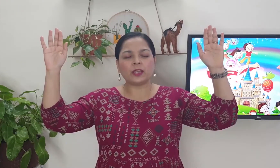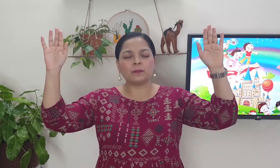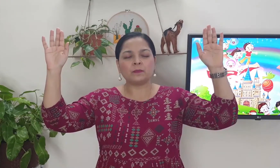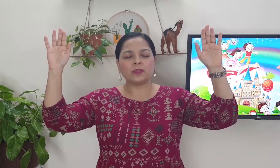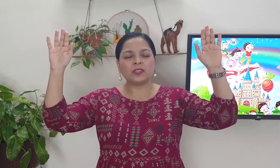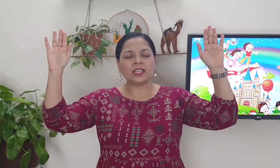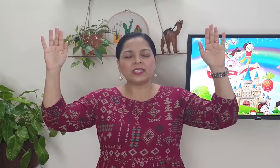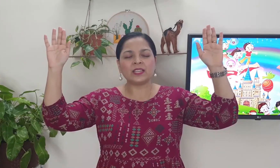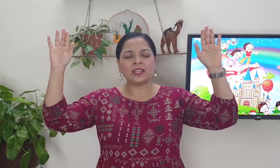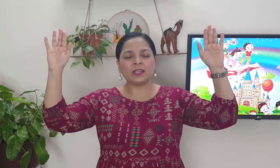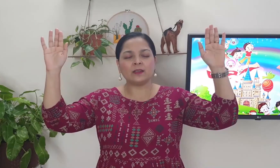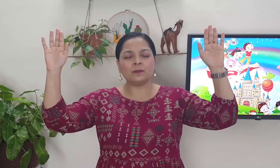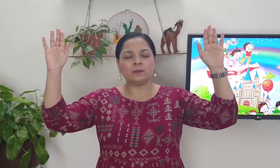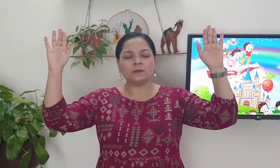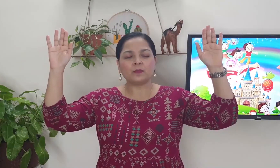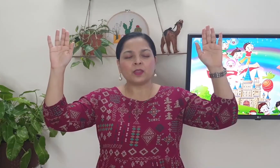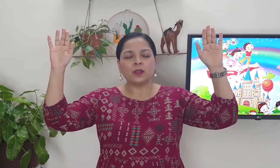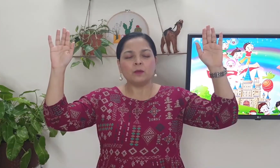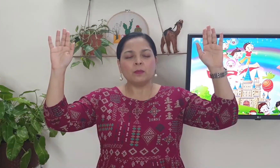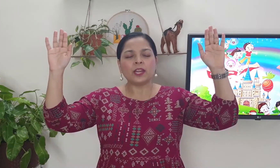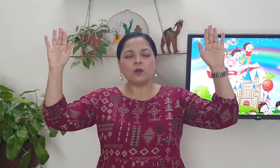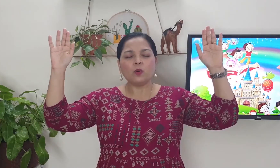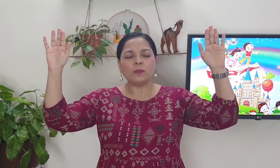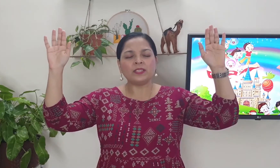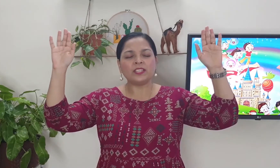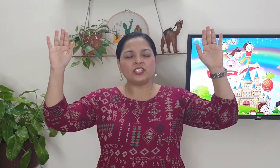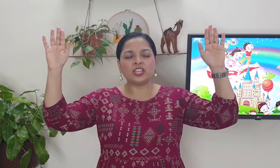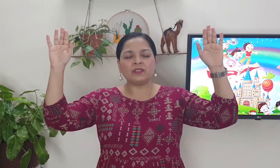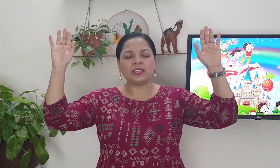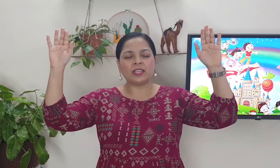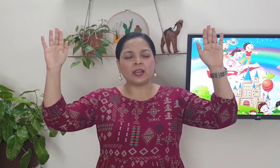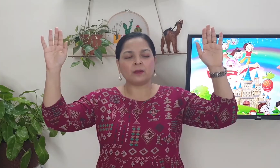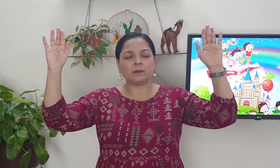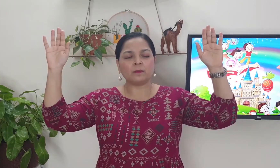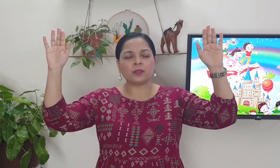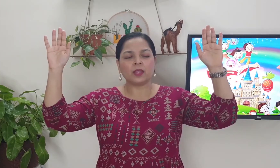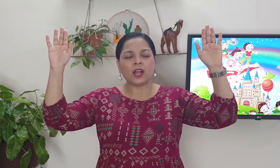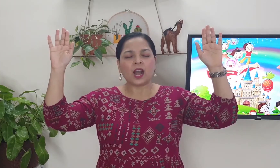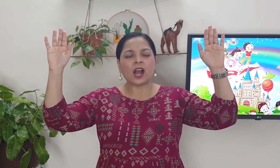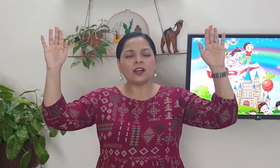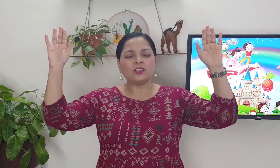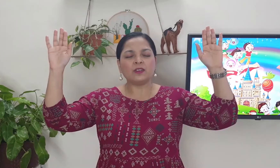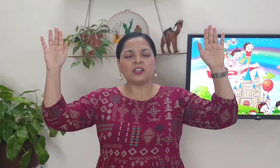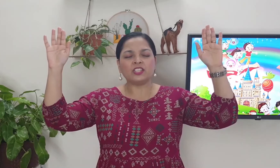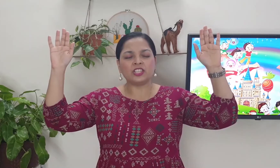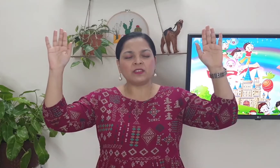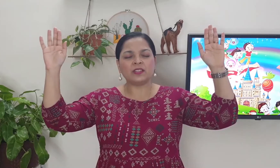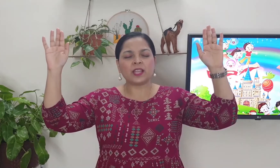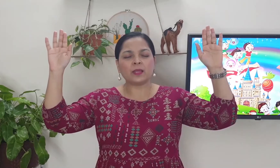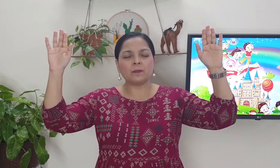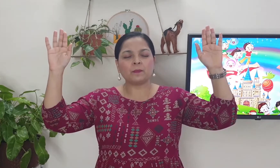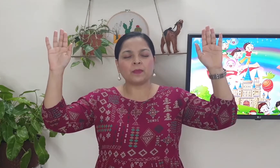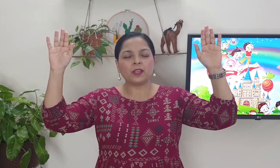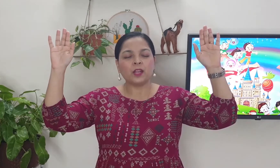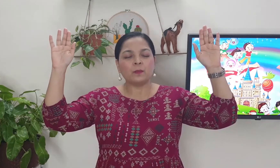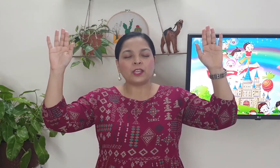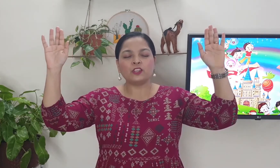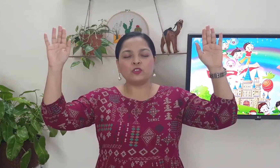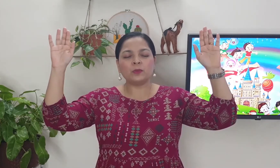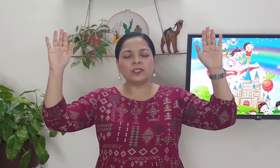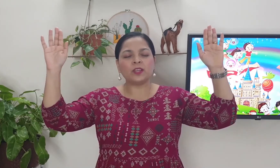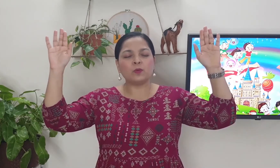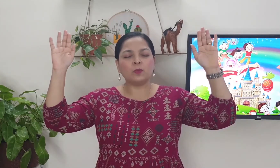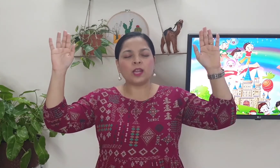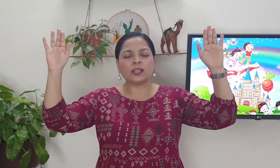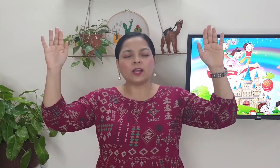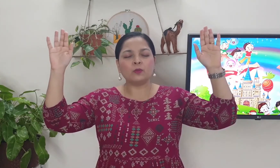त्याला तिसऱ्या दिवशी मेलेल्यामधून जिवंत केलेला आहे आणि तो आजही जिवंत आहे. मी